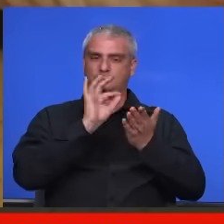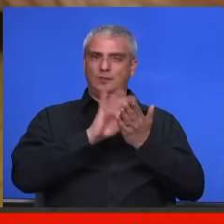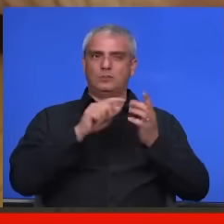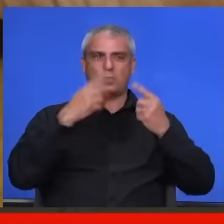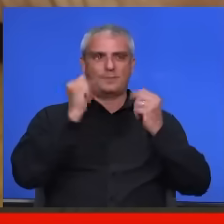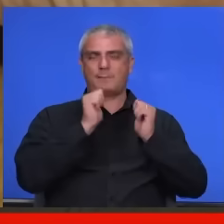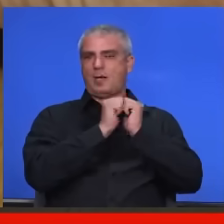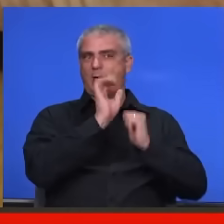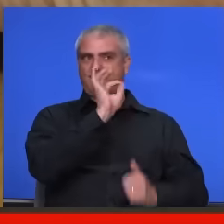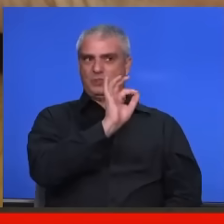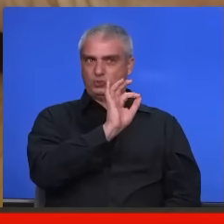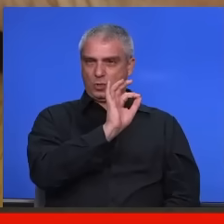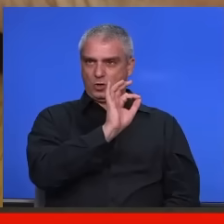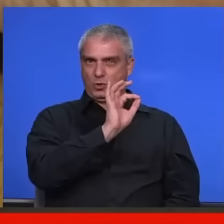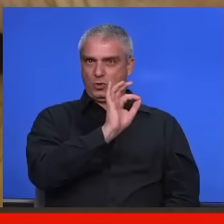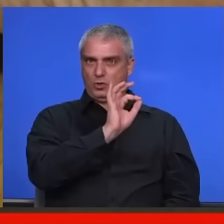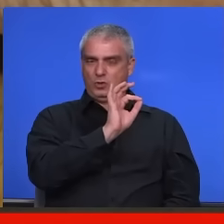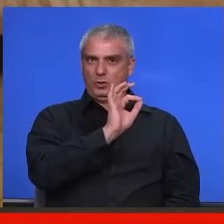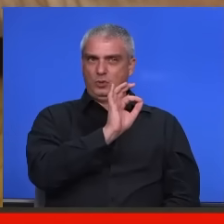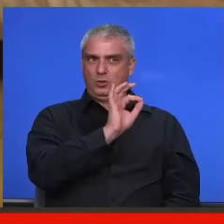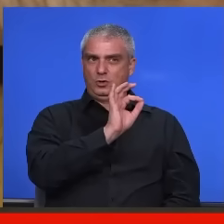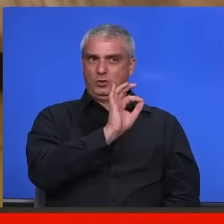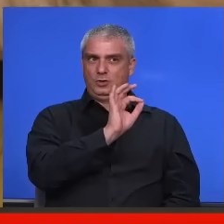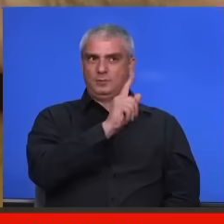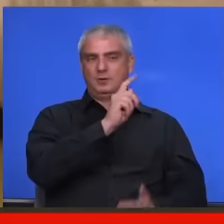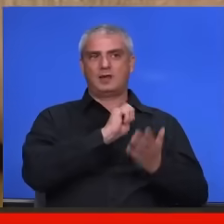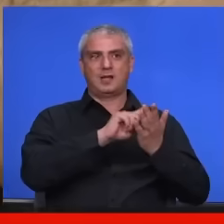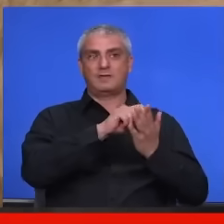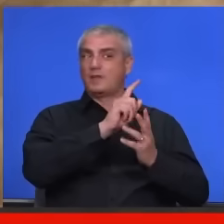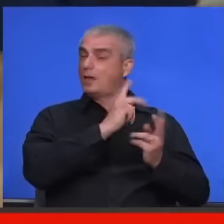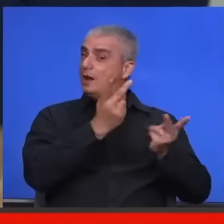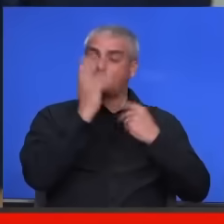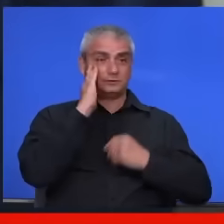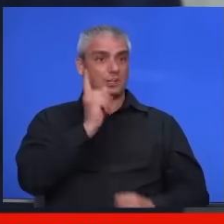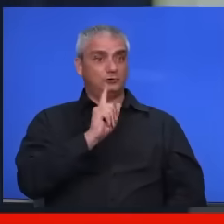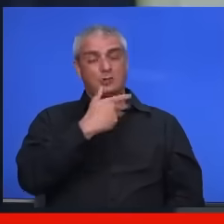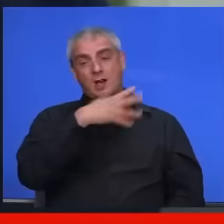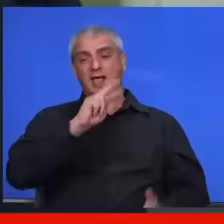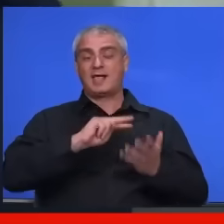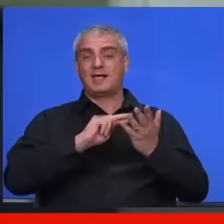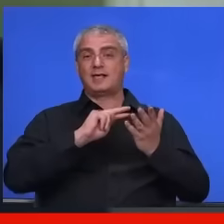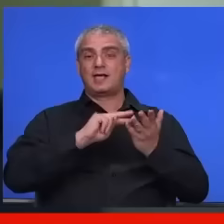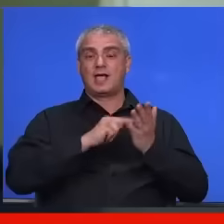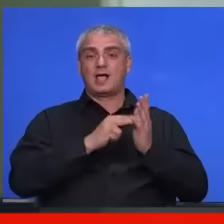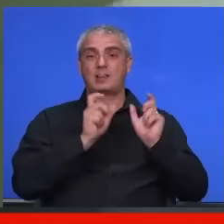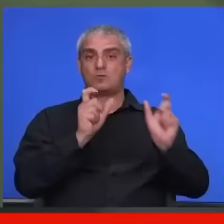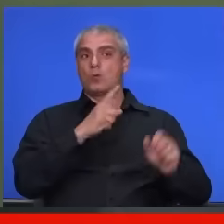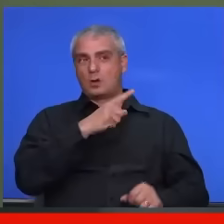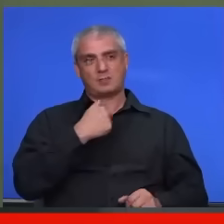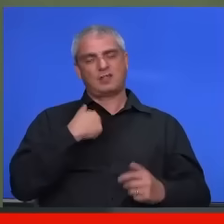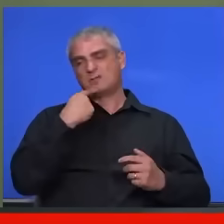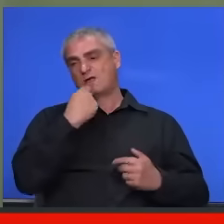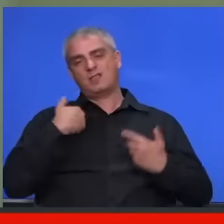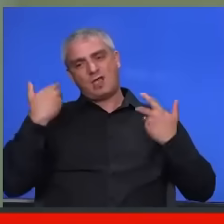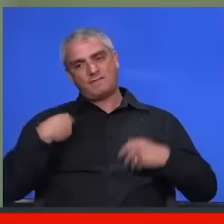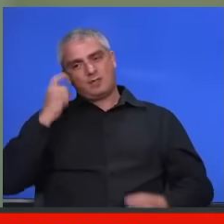באותו יום עם חברה שלו. הוא כתב לה, אל תחזרי לישון, לכי לחדר מוגן. אני עייפה ואני דואגת